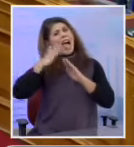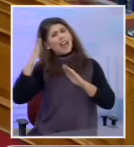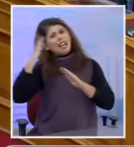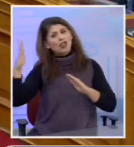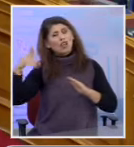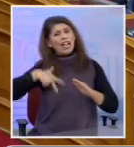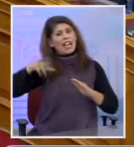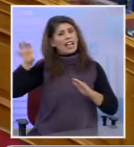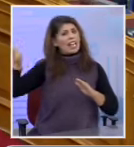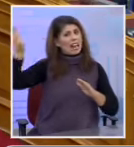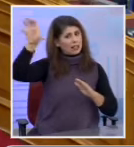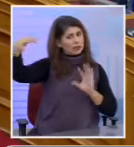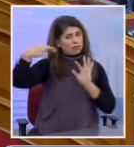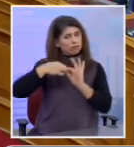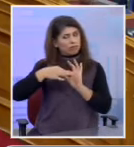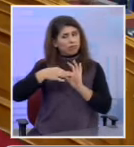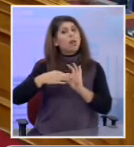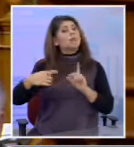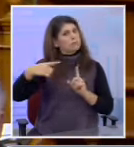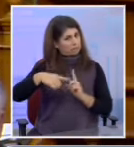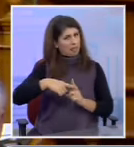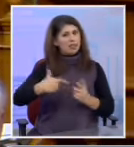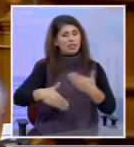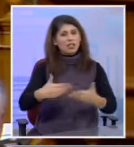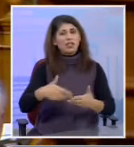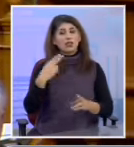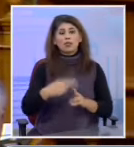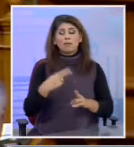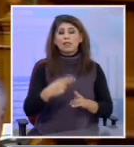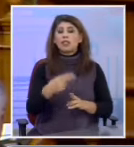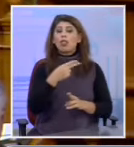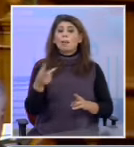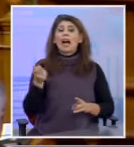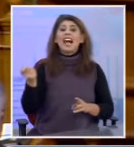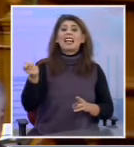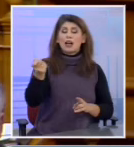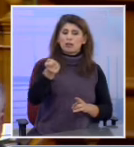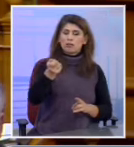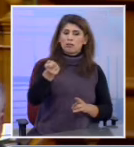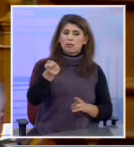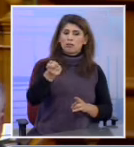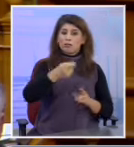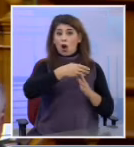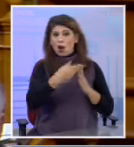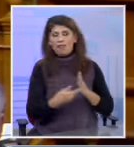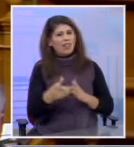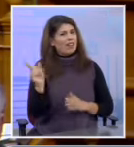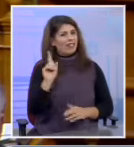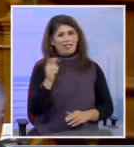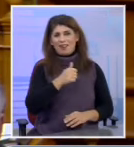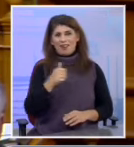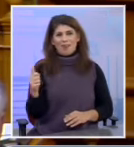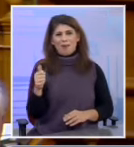τις διαφαινόμενες θετικές εξελίξεις στο κρίσιμο θέμα του χρέους. Διότι δεν υπάρχουν μόνο